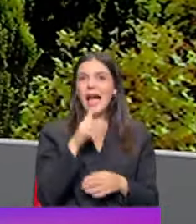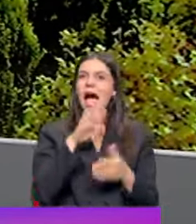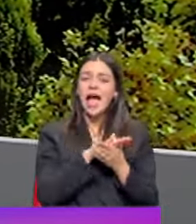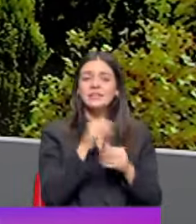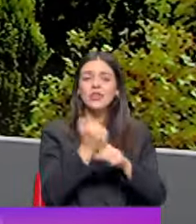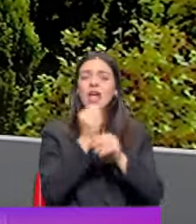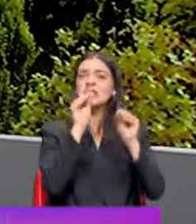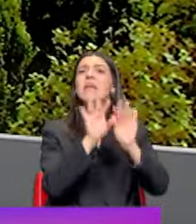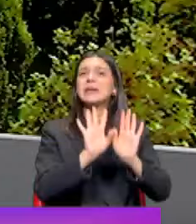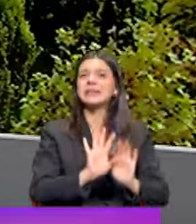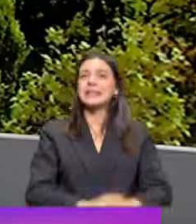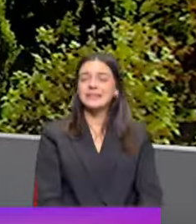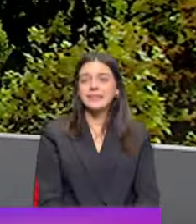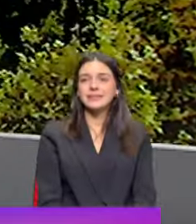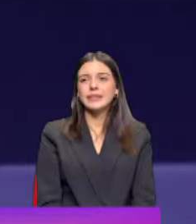taş değmesin.